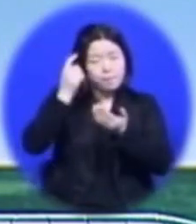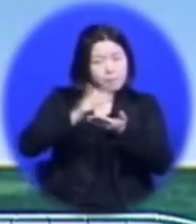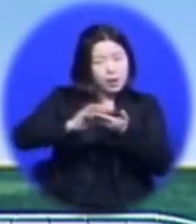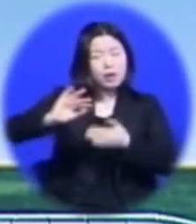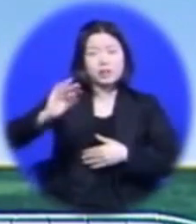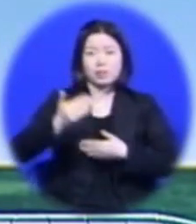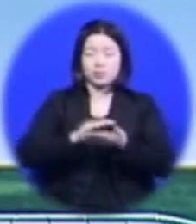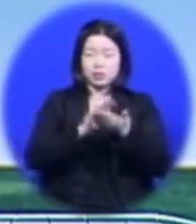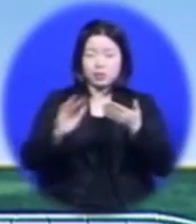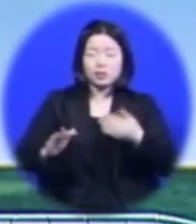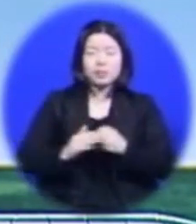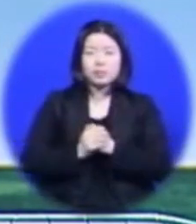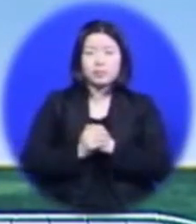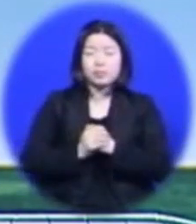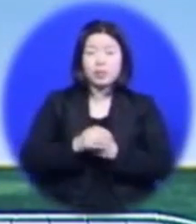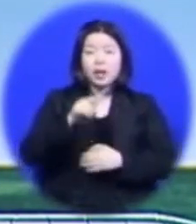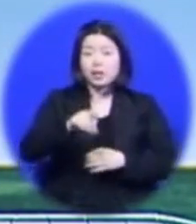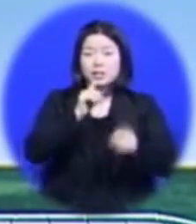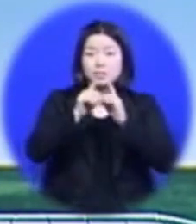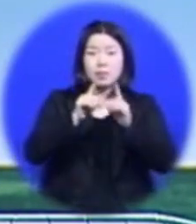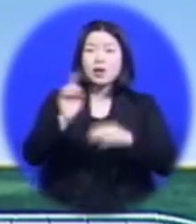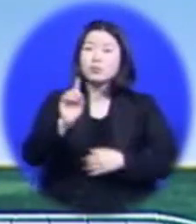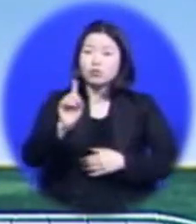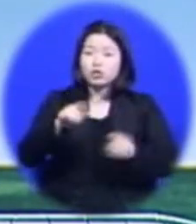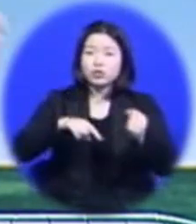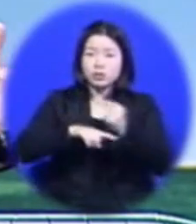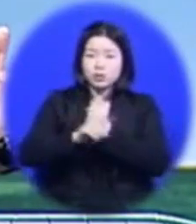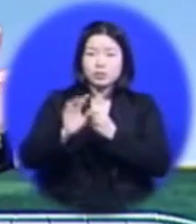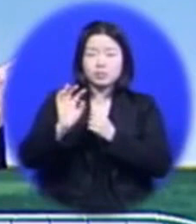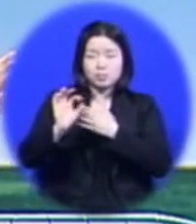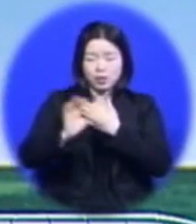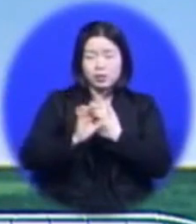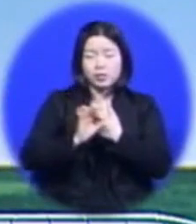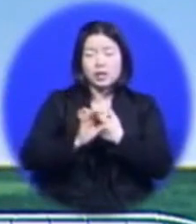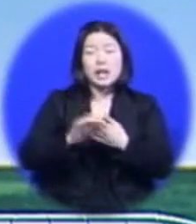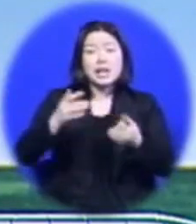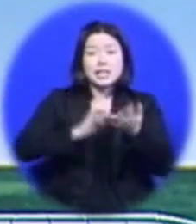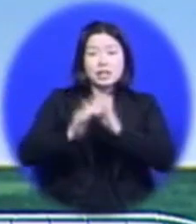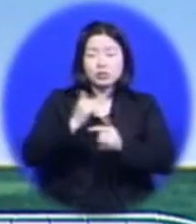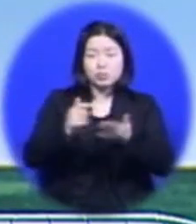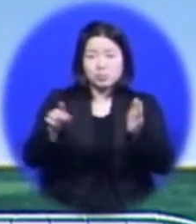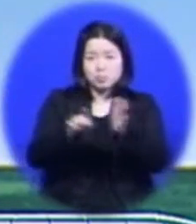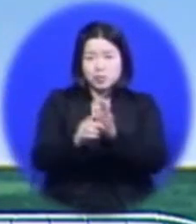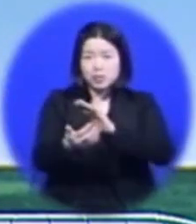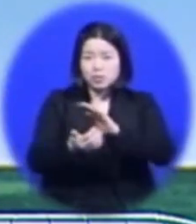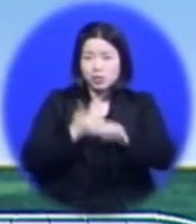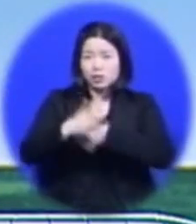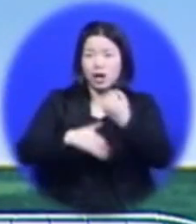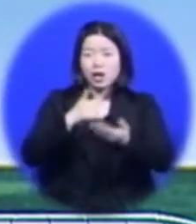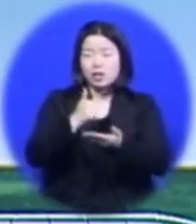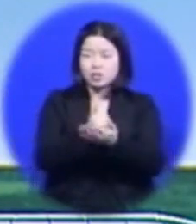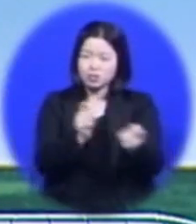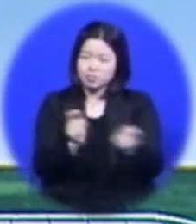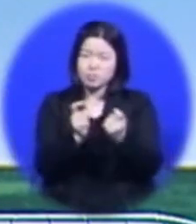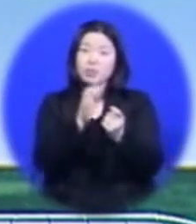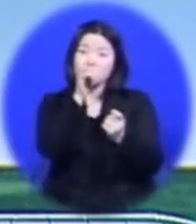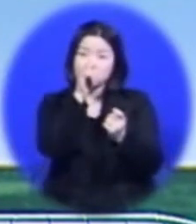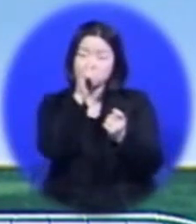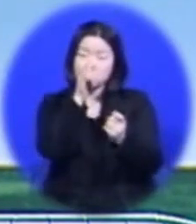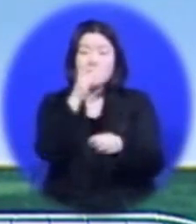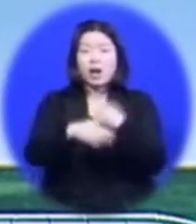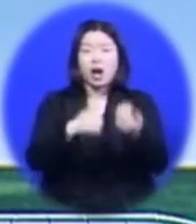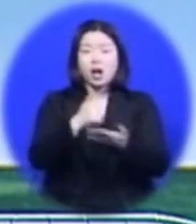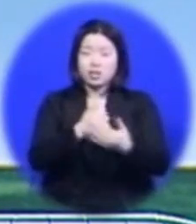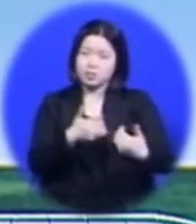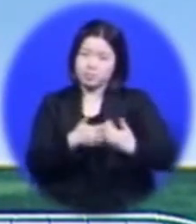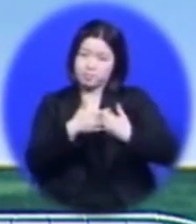됩니다. 이 말은 무슨 뜻이냐면 예수 믿기 전에는 하나님과 싸우고 살았다는 뜻입니다. 하나님과